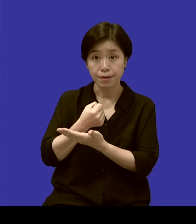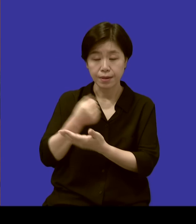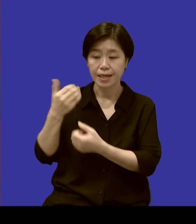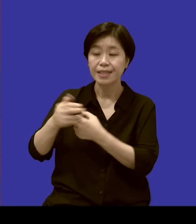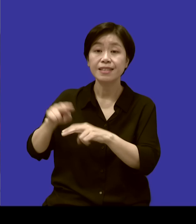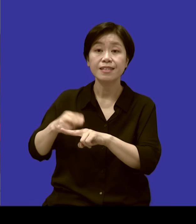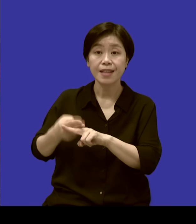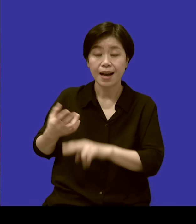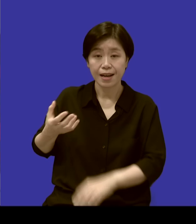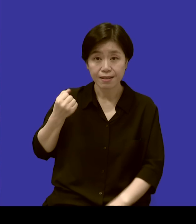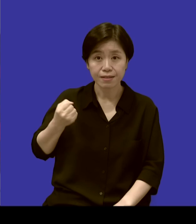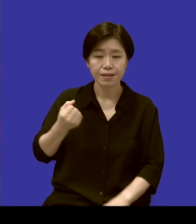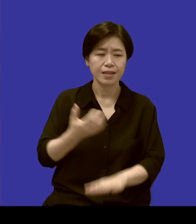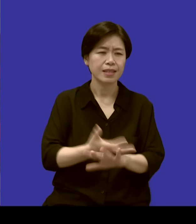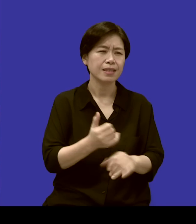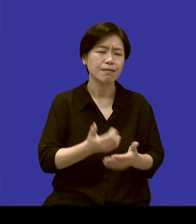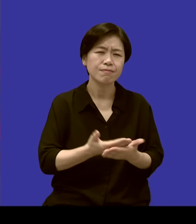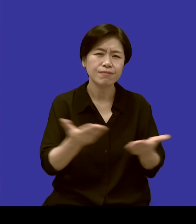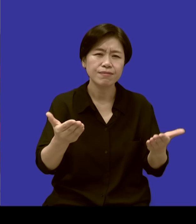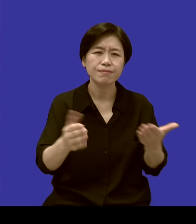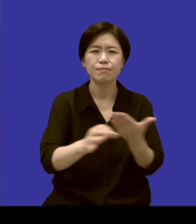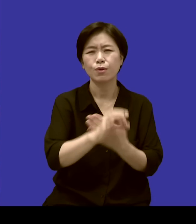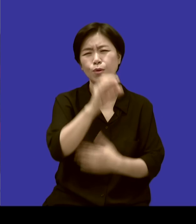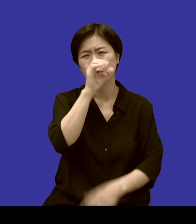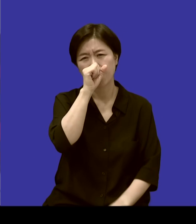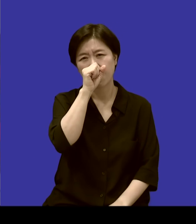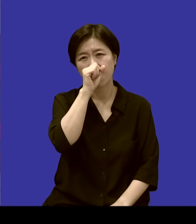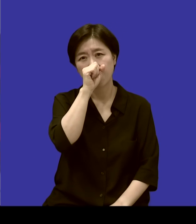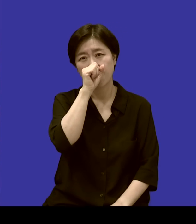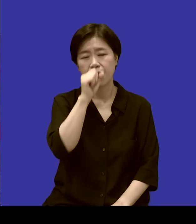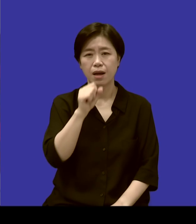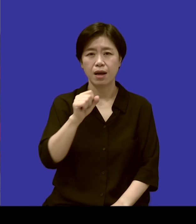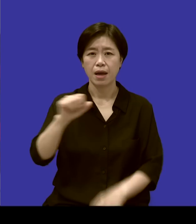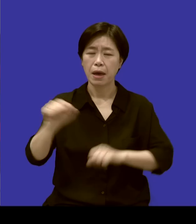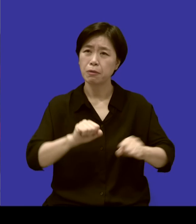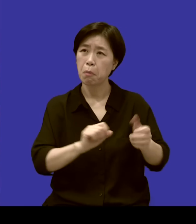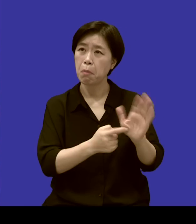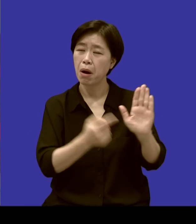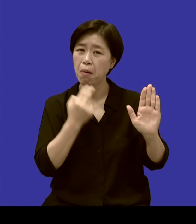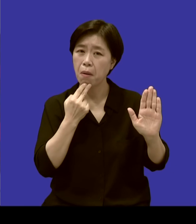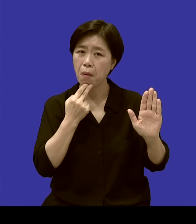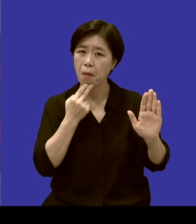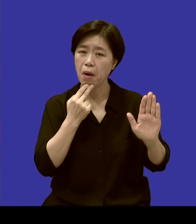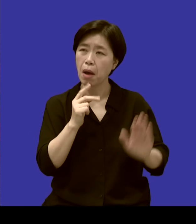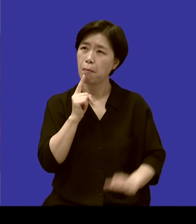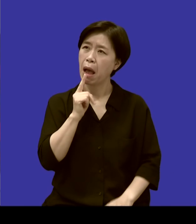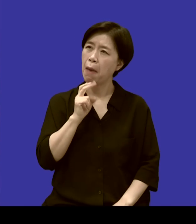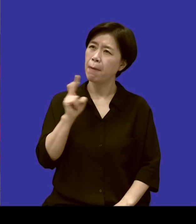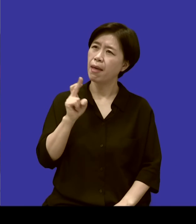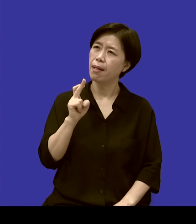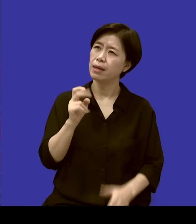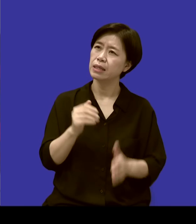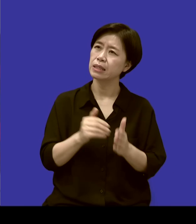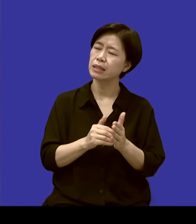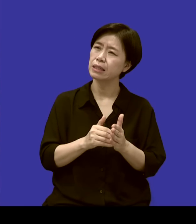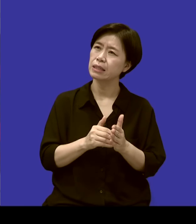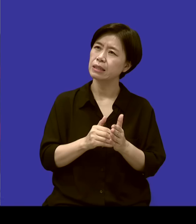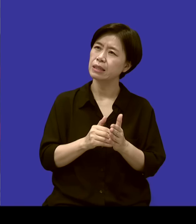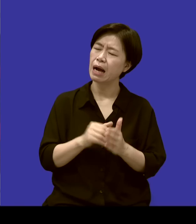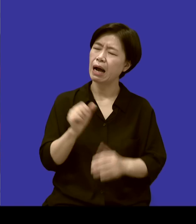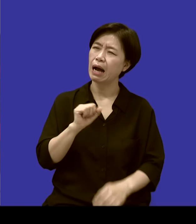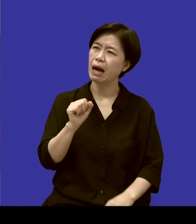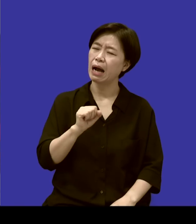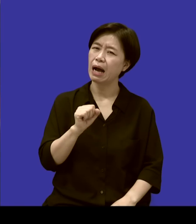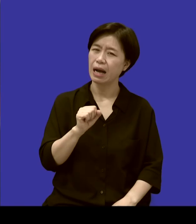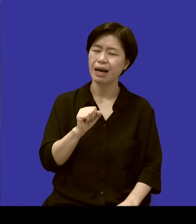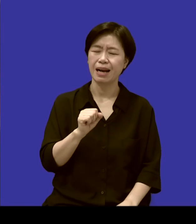있는 자로서 네. 너무 행실없는 믿음을 입으로만 행한 것이 아닌가 하는 회개가 오늘 굉장히 마음속에 가득 생겨서 오늘